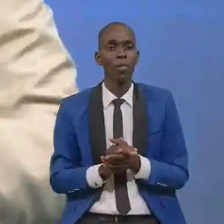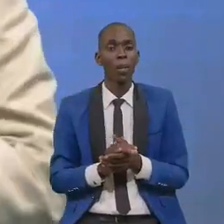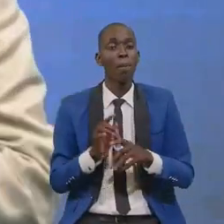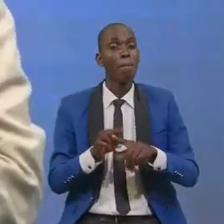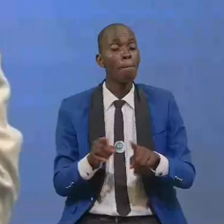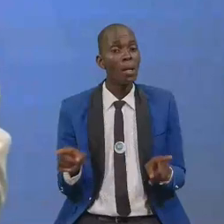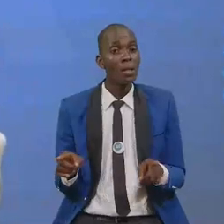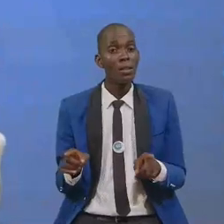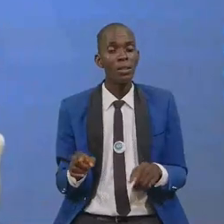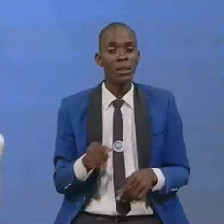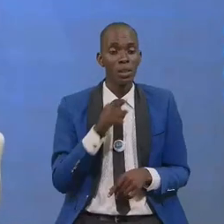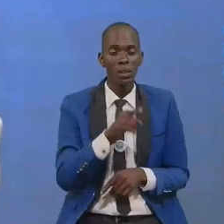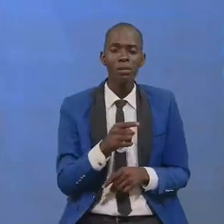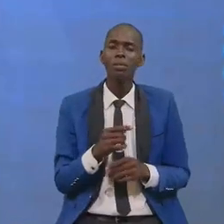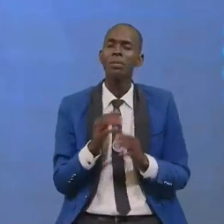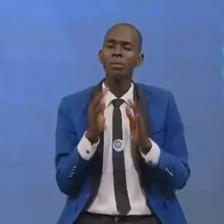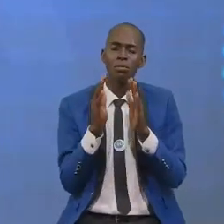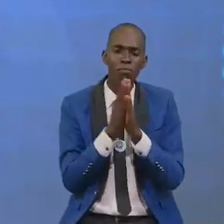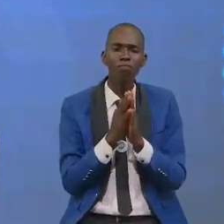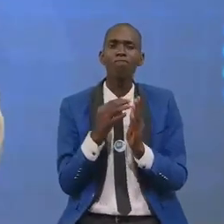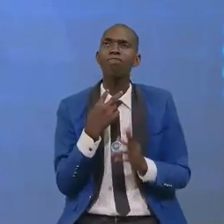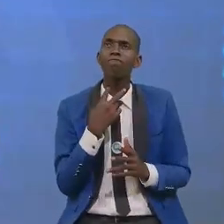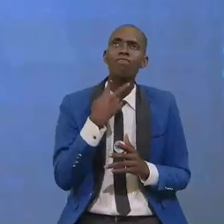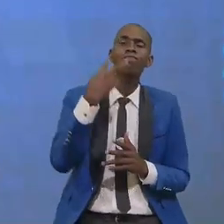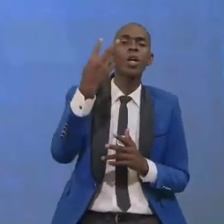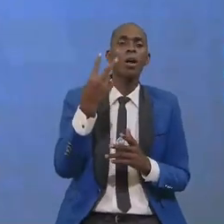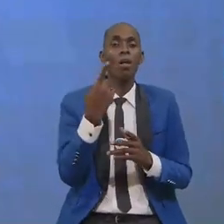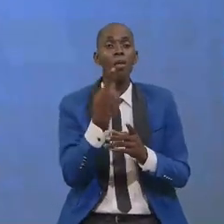mais il criait beaucoup plus fort